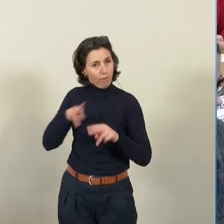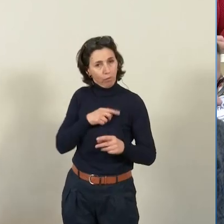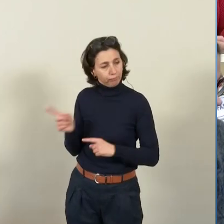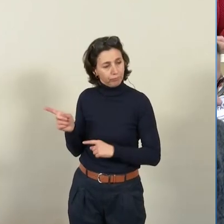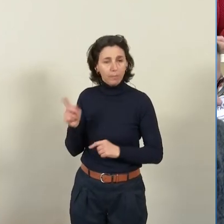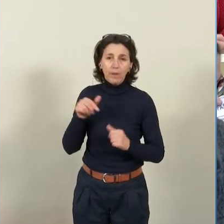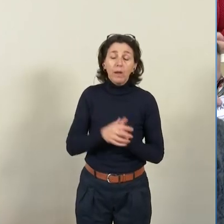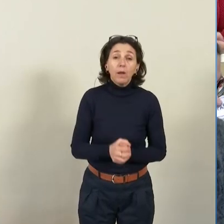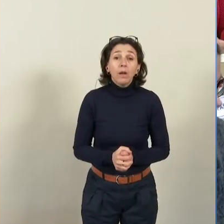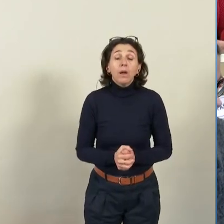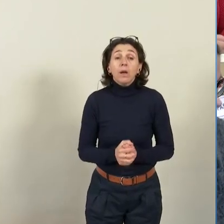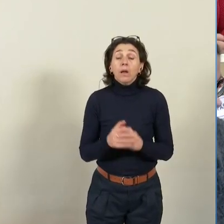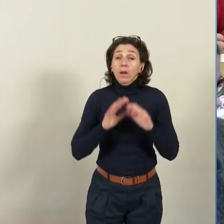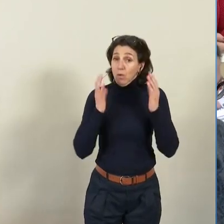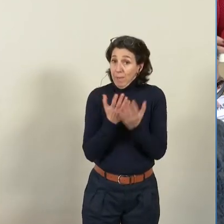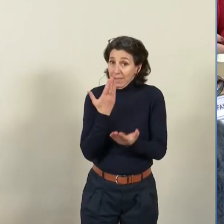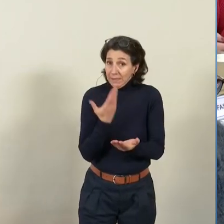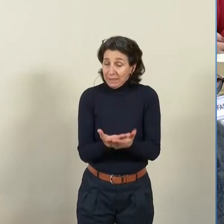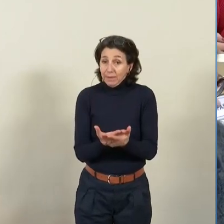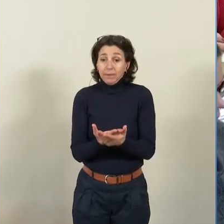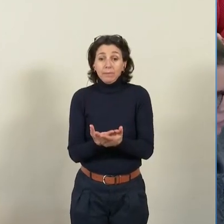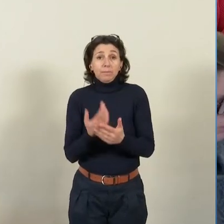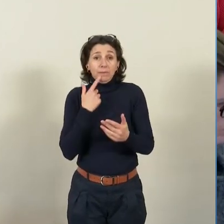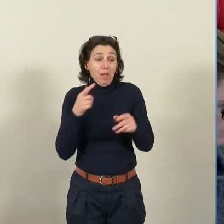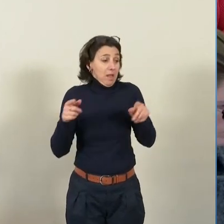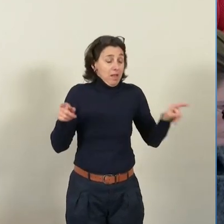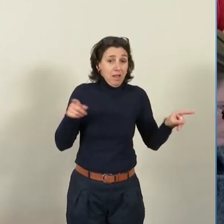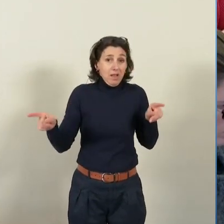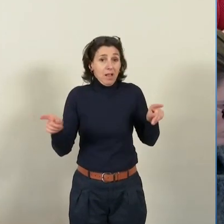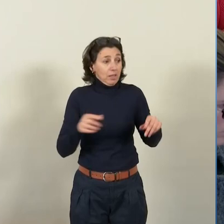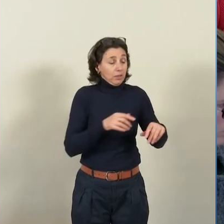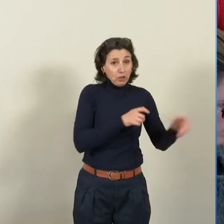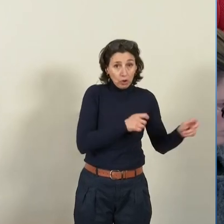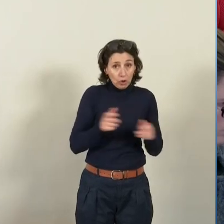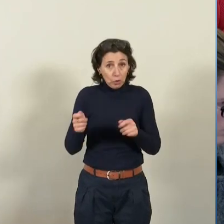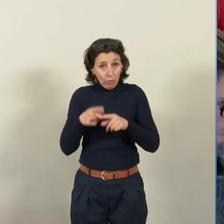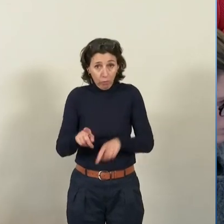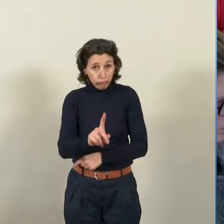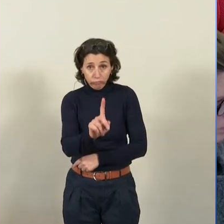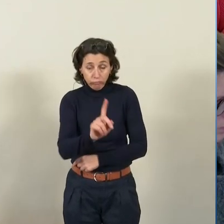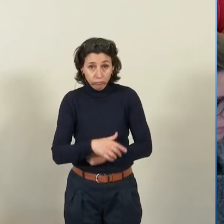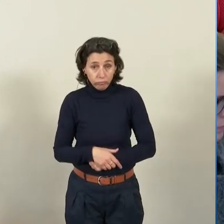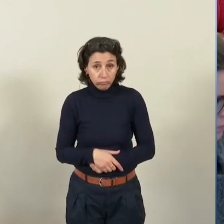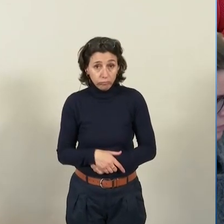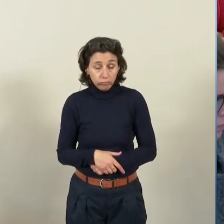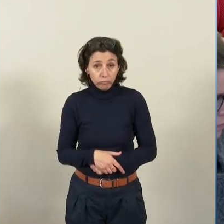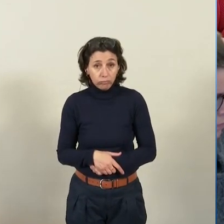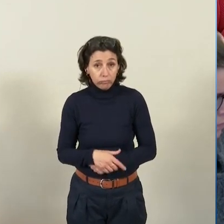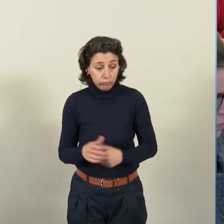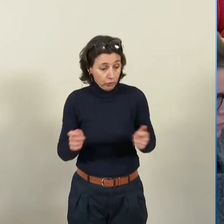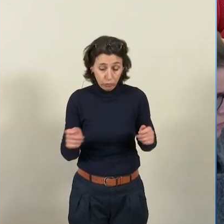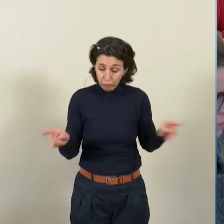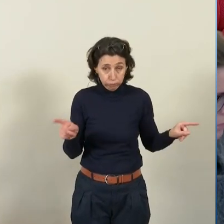qui est de la question globale on dirait qu'il y a un petit traitement différencié il n'y a pas de traitement différencié quant à la gestion de ces